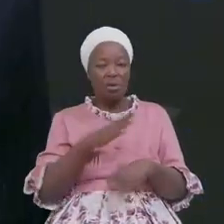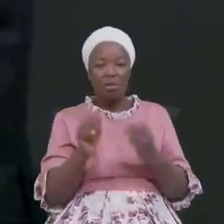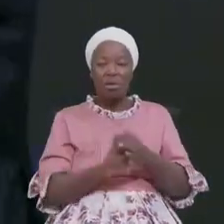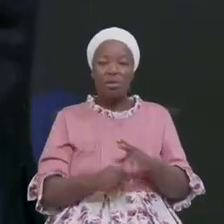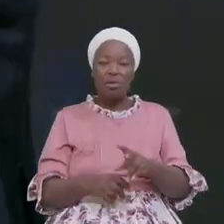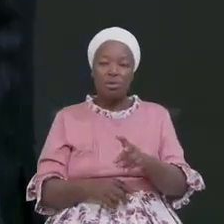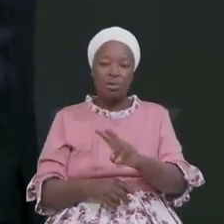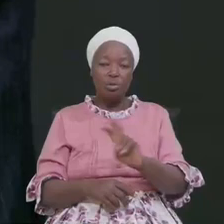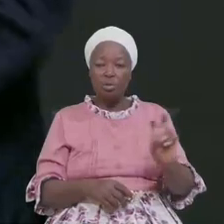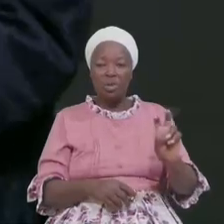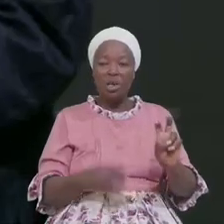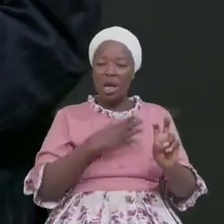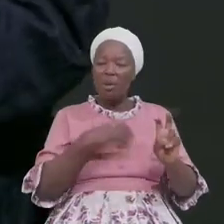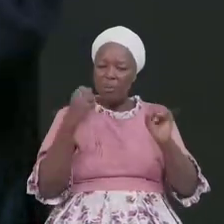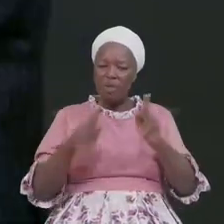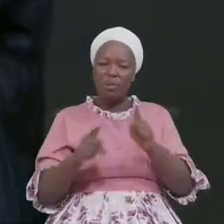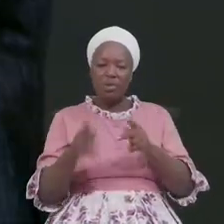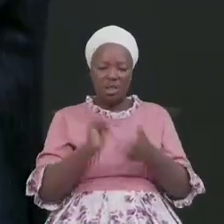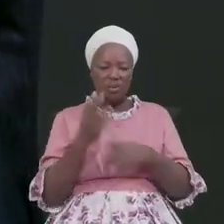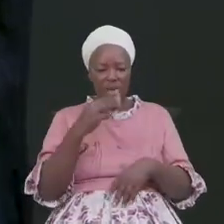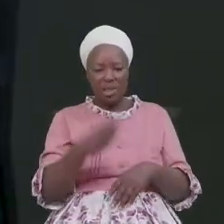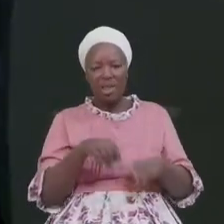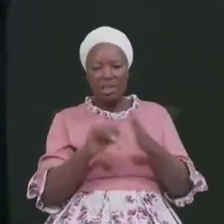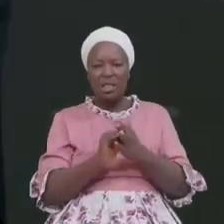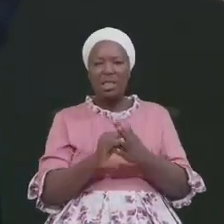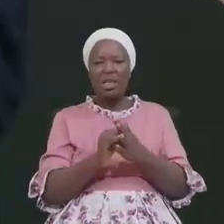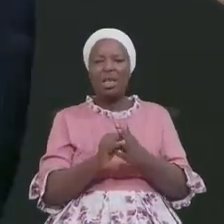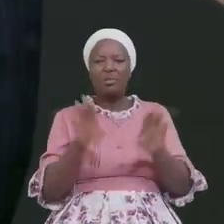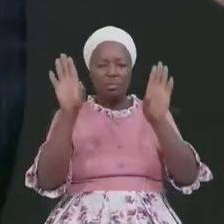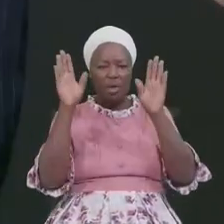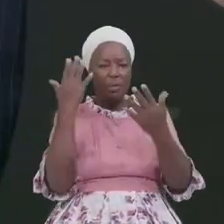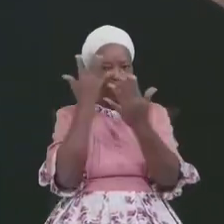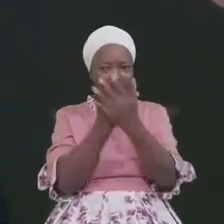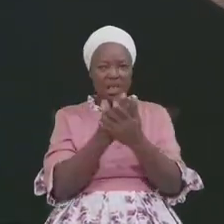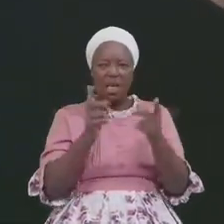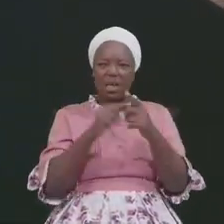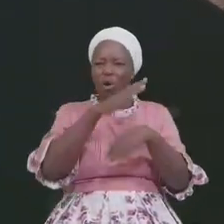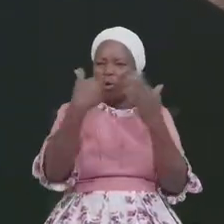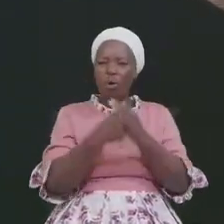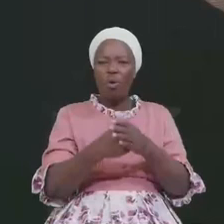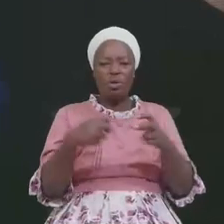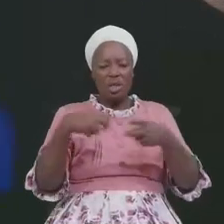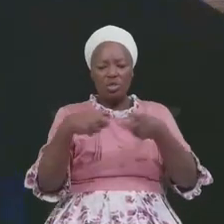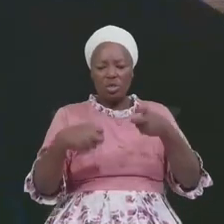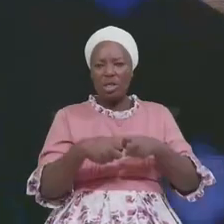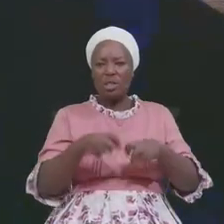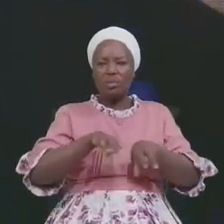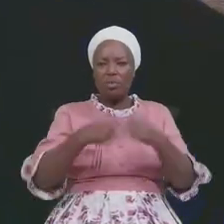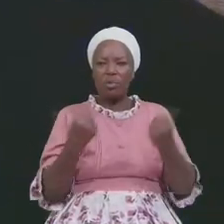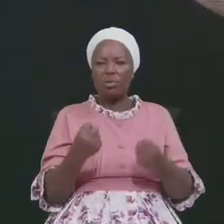ces nombreuses personnes dans la prison, toutes les chaînes furent brisées. Ce n'est pas la mélodie.